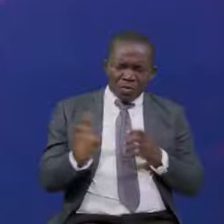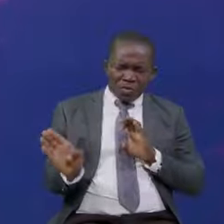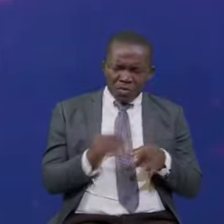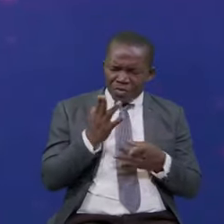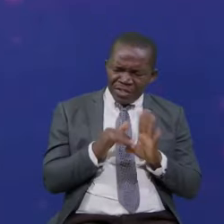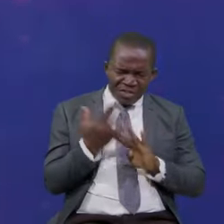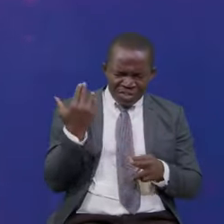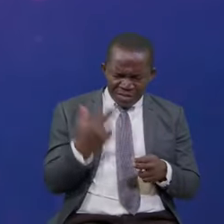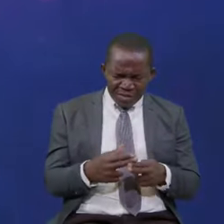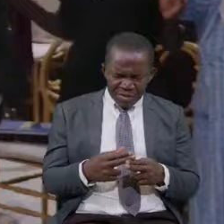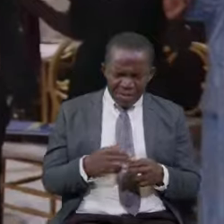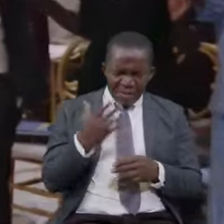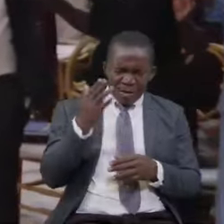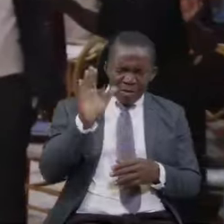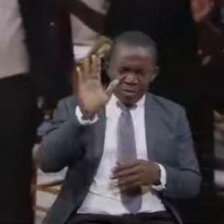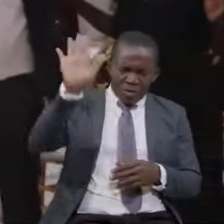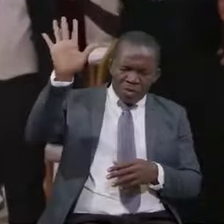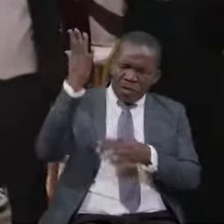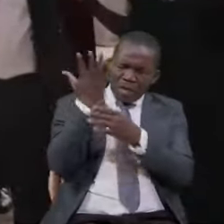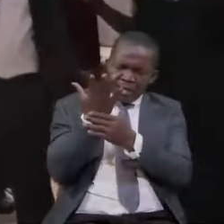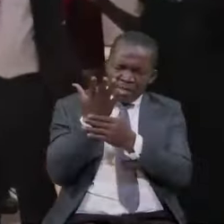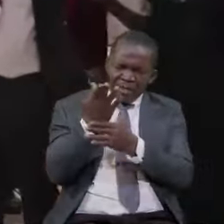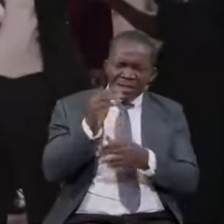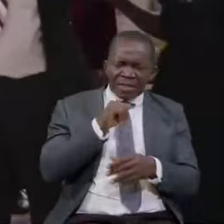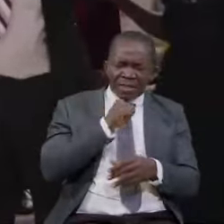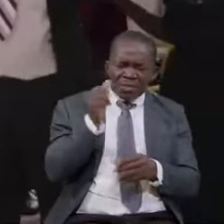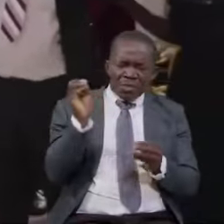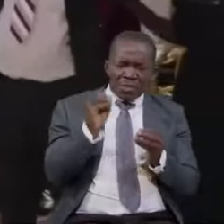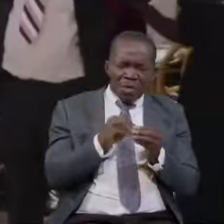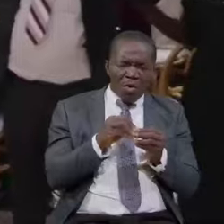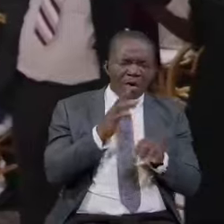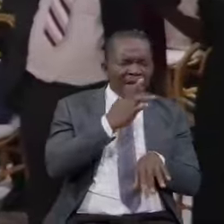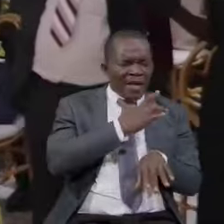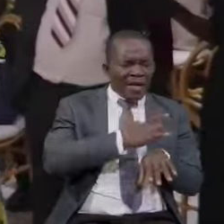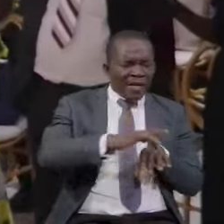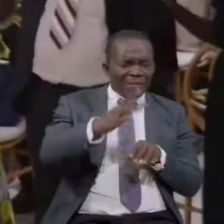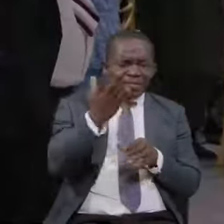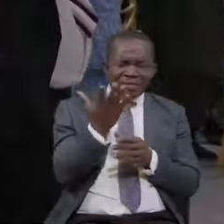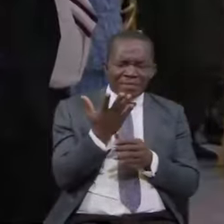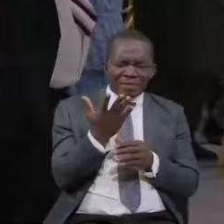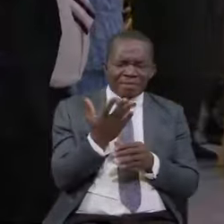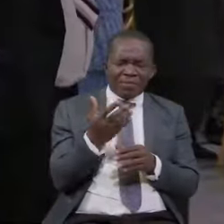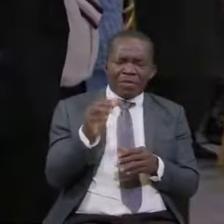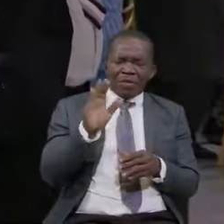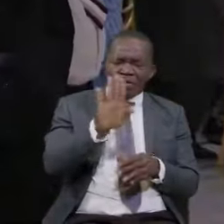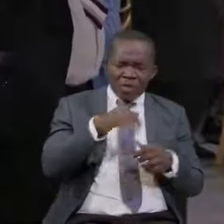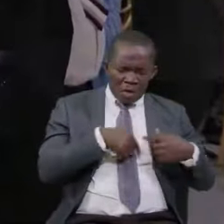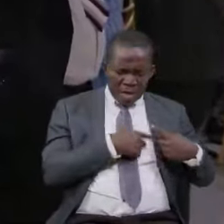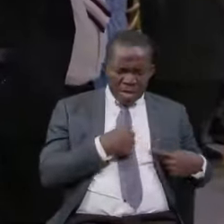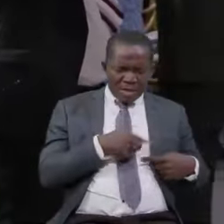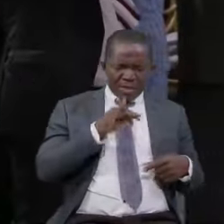Jésus tes mains ne sont plus vides ton cœur n'est plus